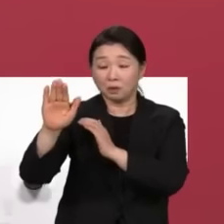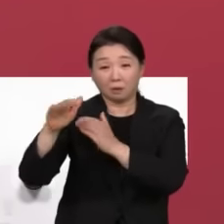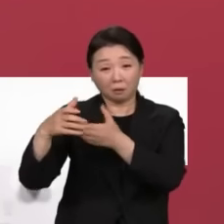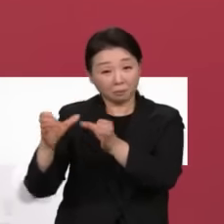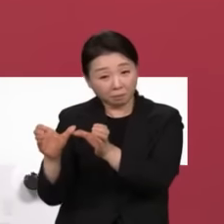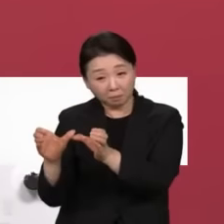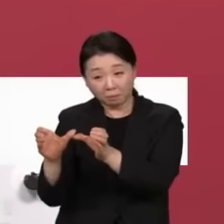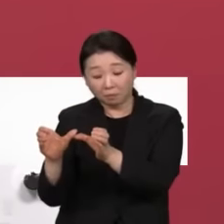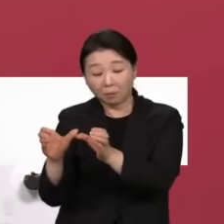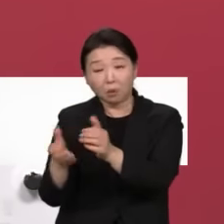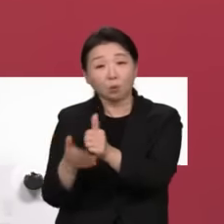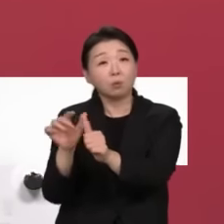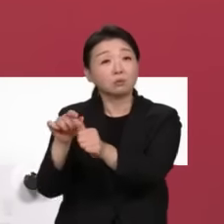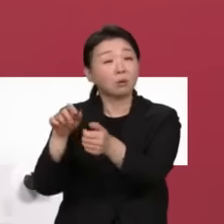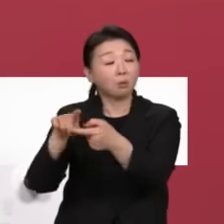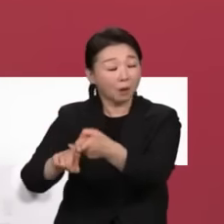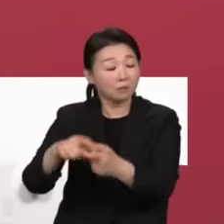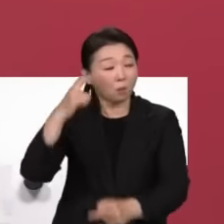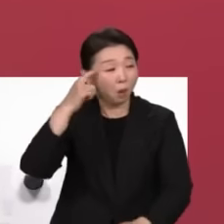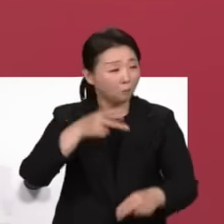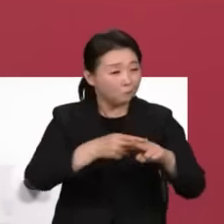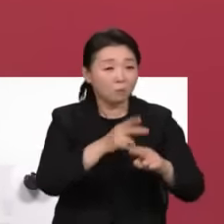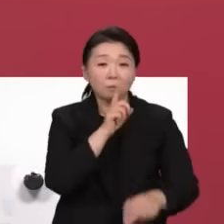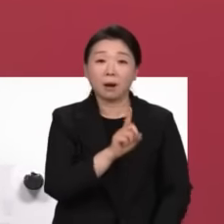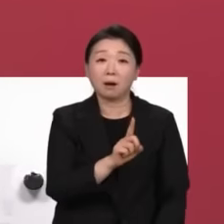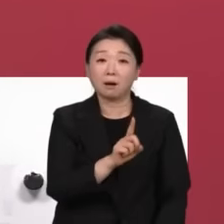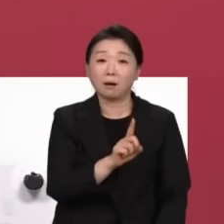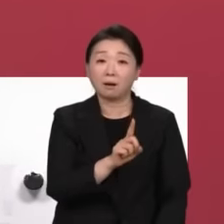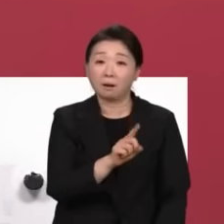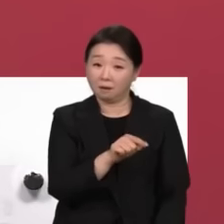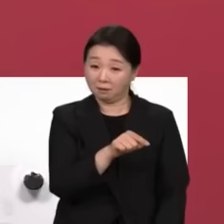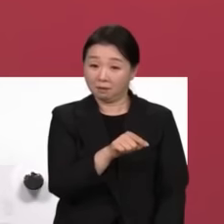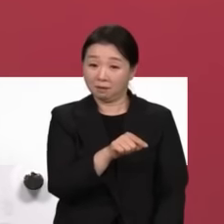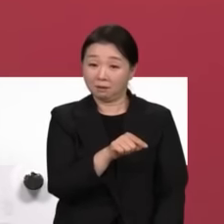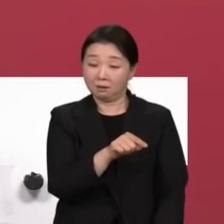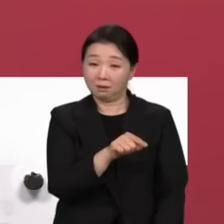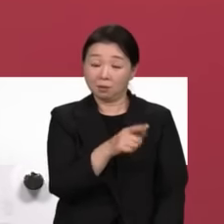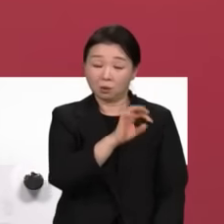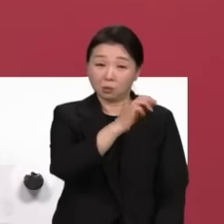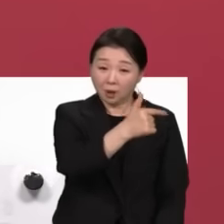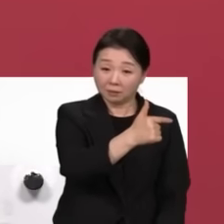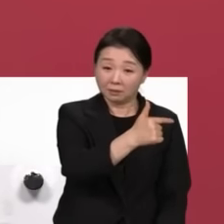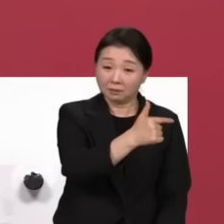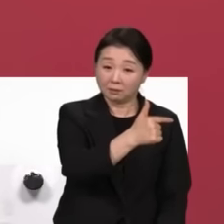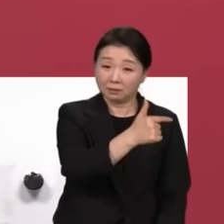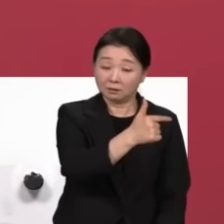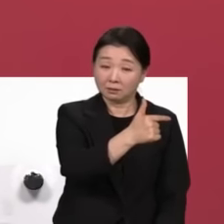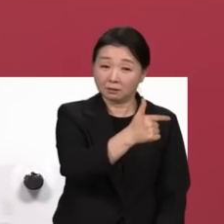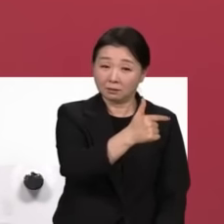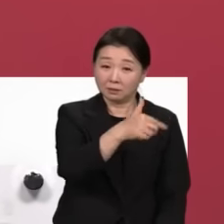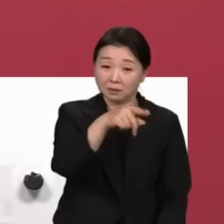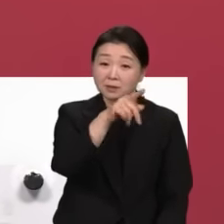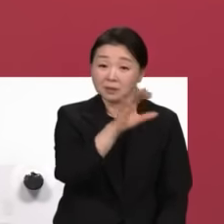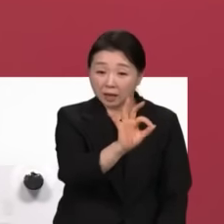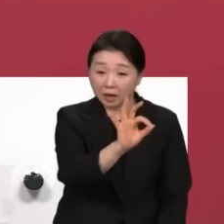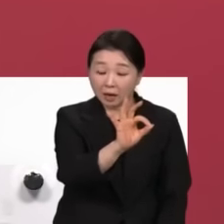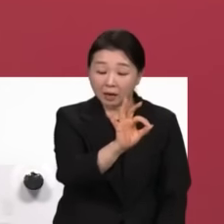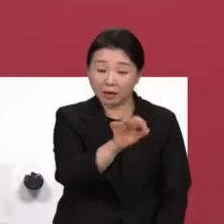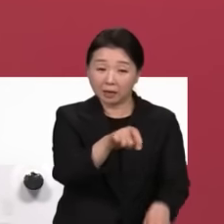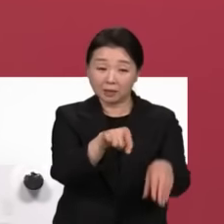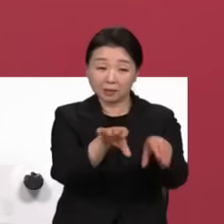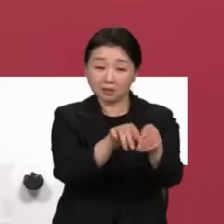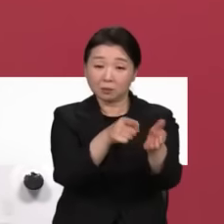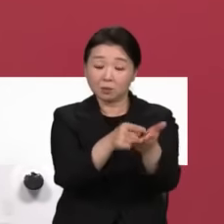공천에 관여하느냐, 월권이 아니냐 말씀하시는데 그렇다면 한동훈 위원장도 장동혁 사무총장도 모두가